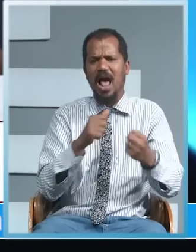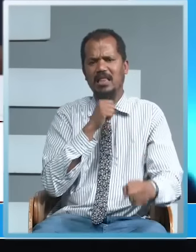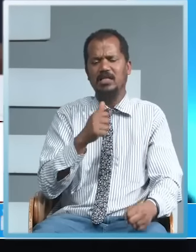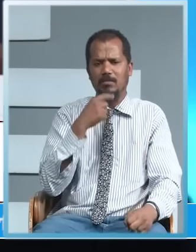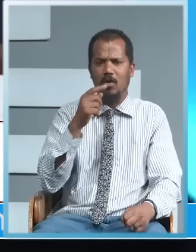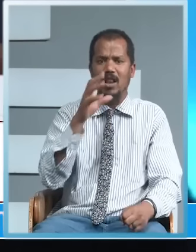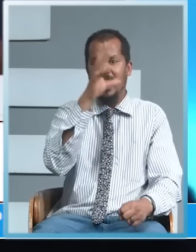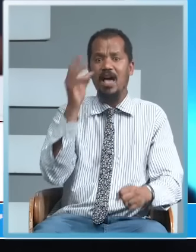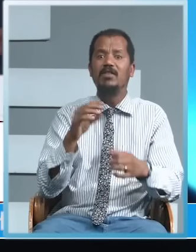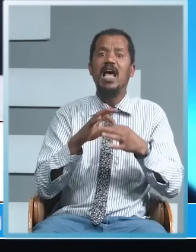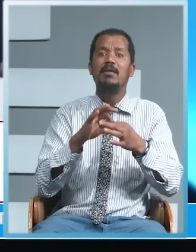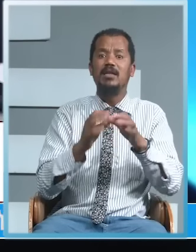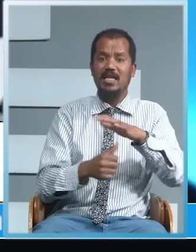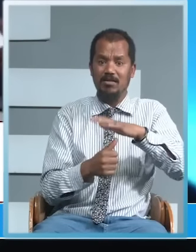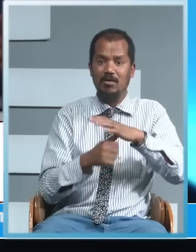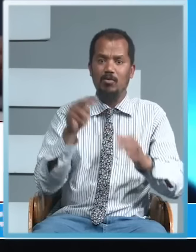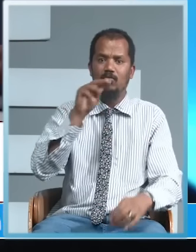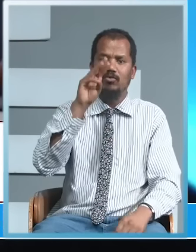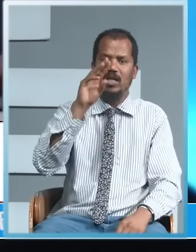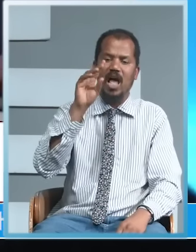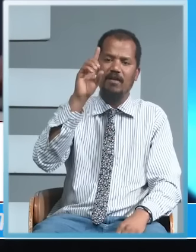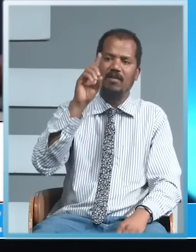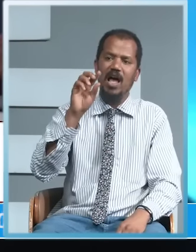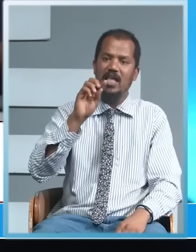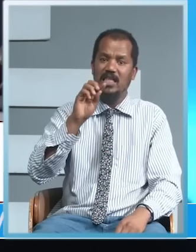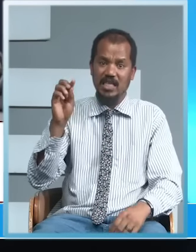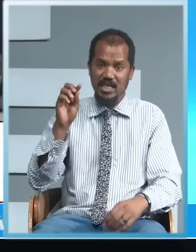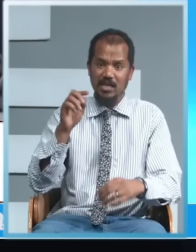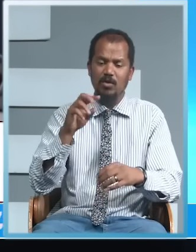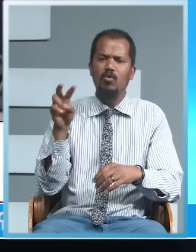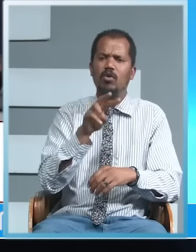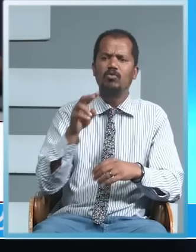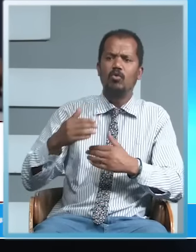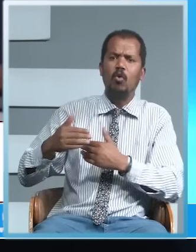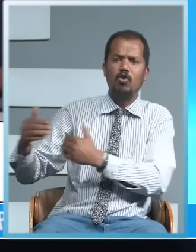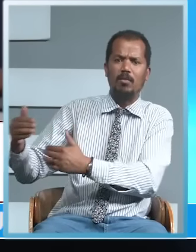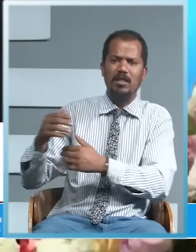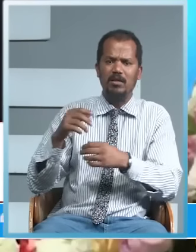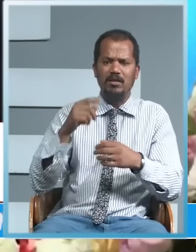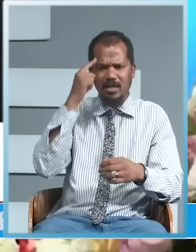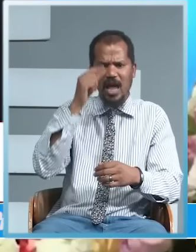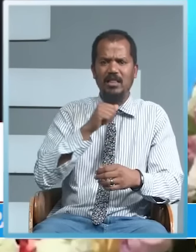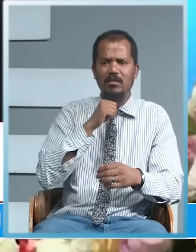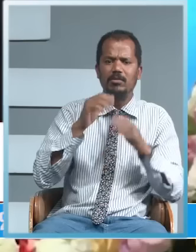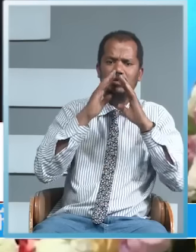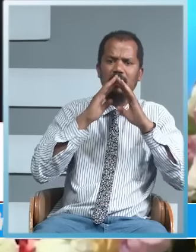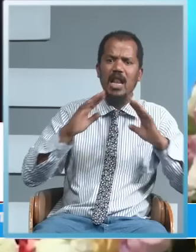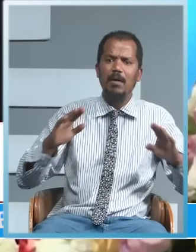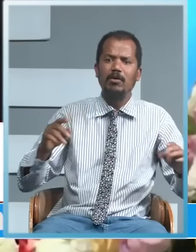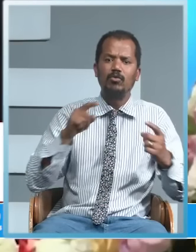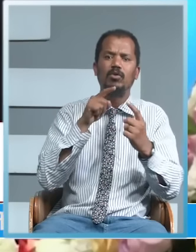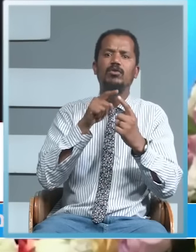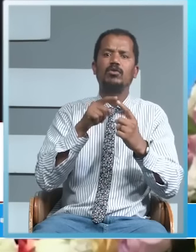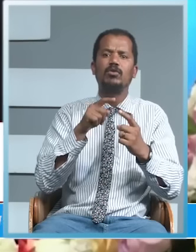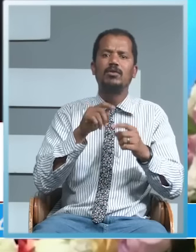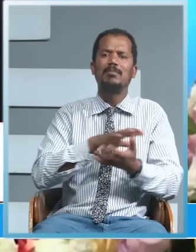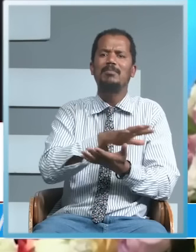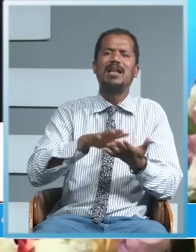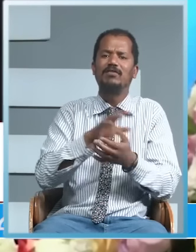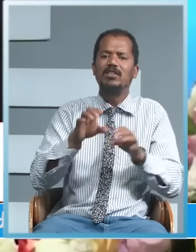ብሏል። የአፍሪካ ህብረት ኮሚሽን ሊቀመንበር ሙሳ ፋኪ ማህማት በበኩላቸው ሁለቱ ጎረቤት ሀገራት ሳይታሰብ ሰላማቸውን